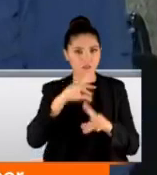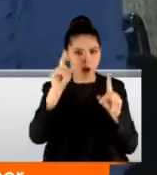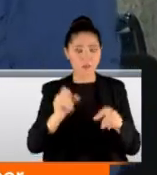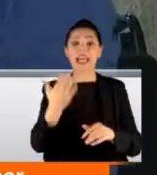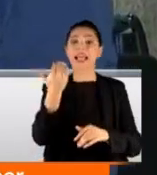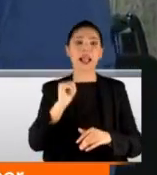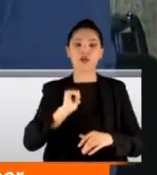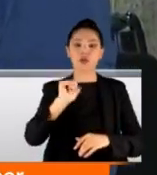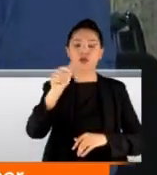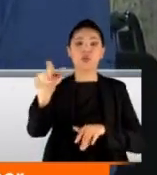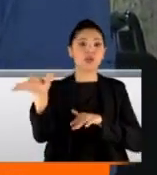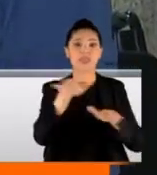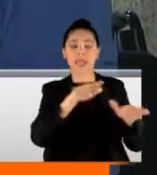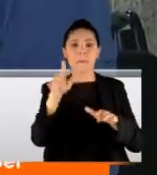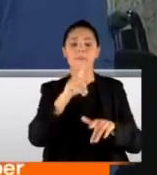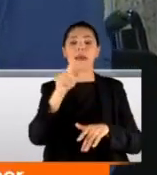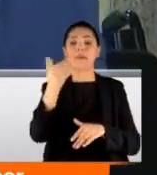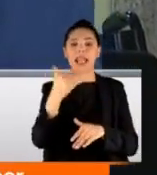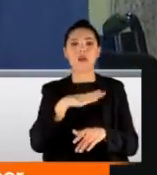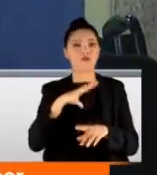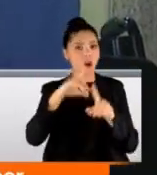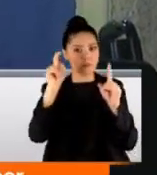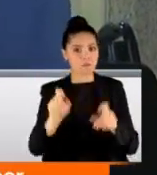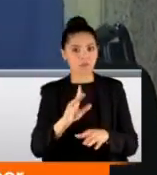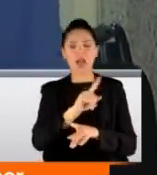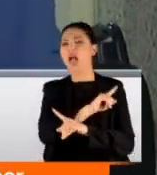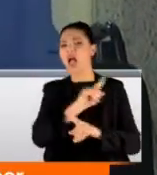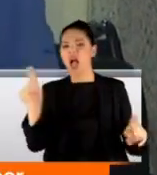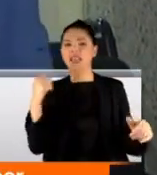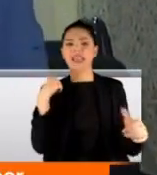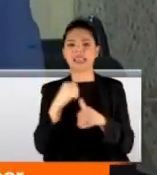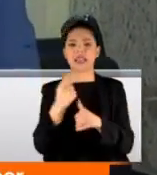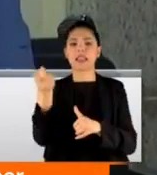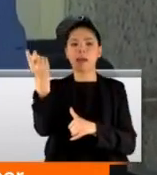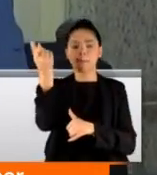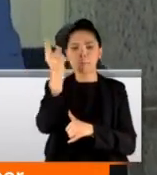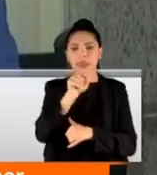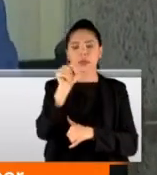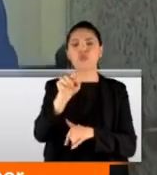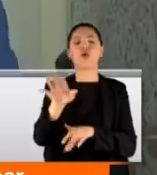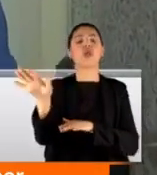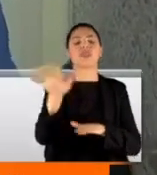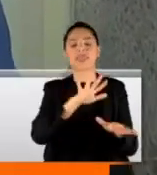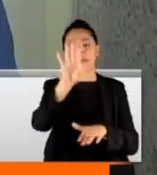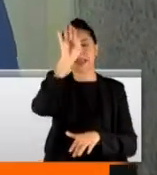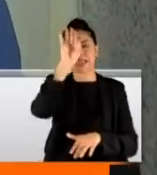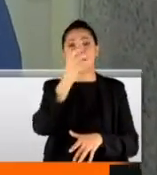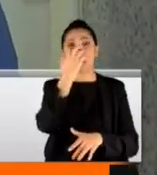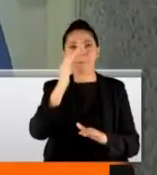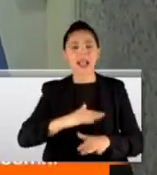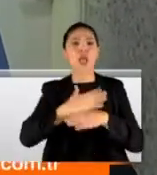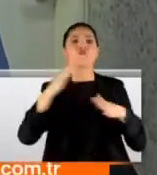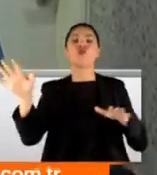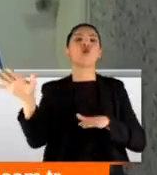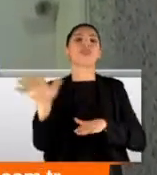o gelecek olan depremin sesi miydi bu? Yok, hayır, yeniden bir daha tekrarlıyorum. Bu depremin İstanbul'da beklenen